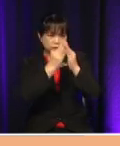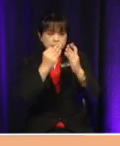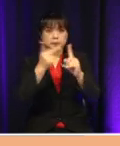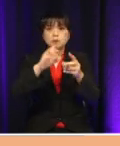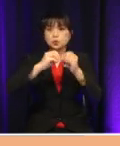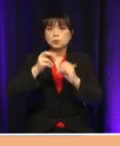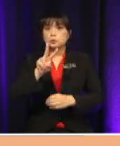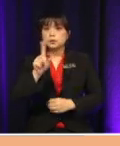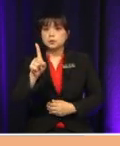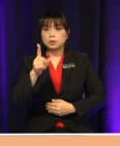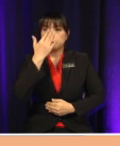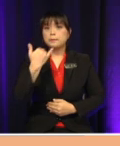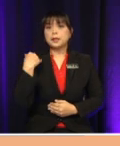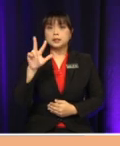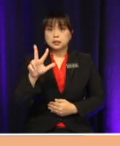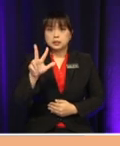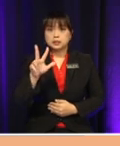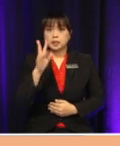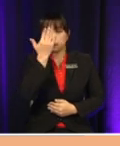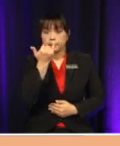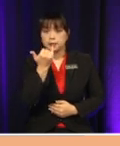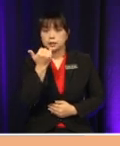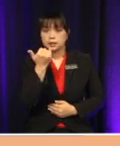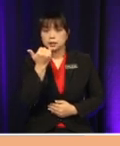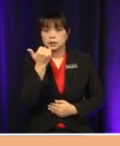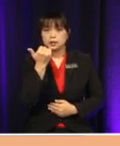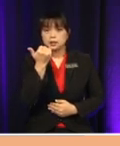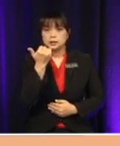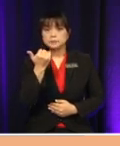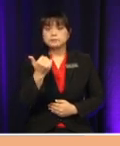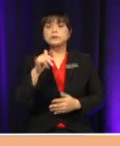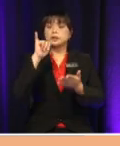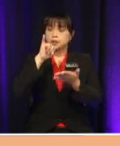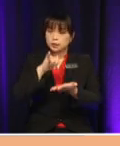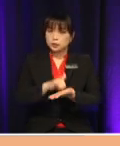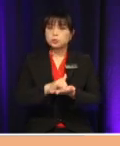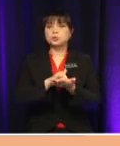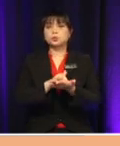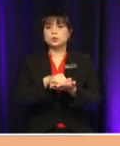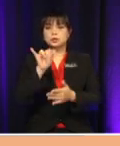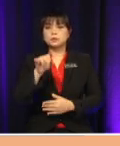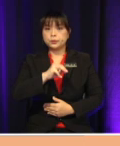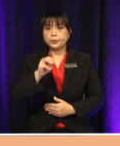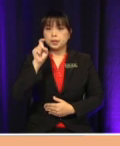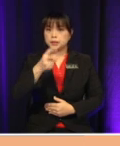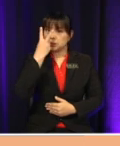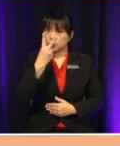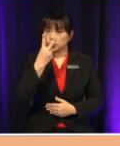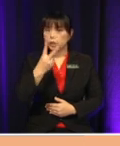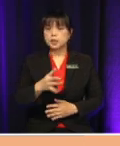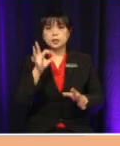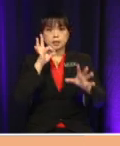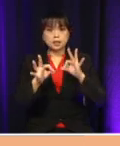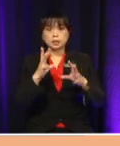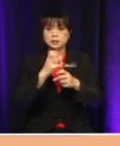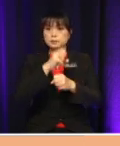Kenapa dia ada tiga ada tiga kelompok Nah itulah dia itu yang eee murid-murid genetik Oke kalau